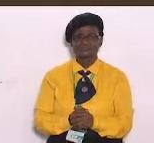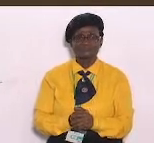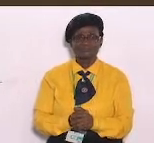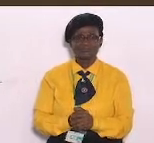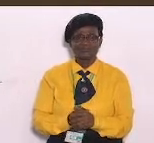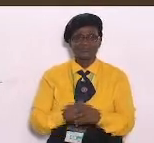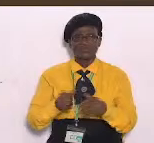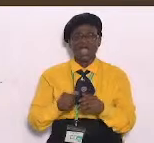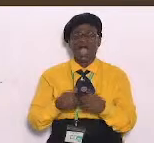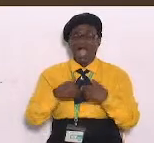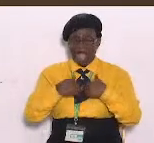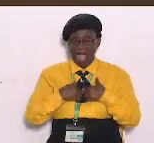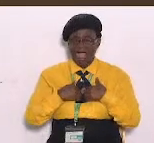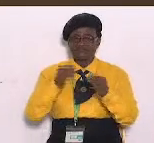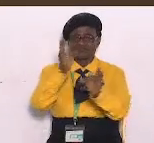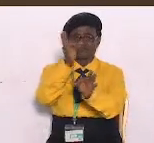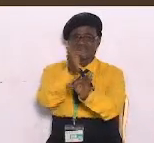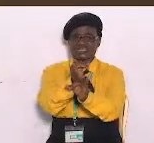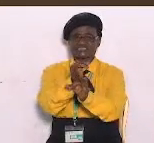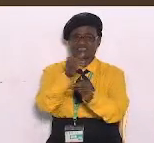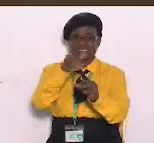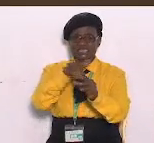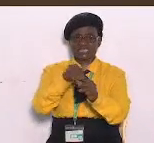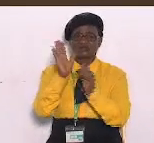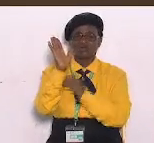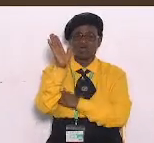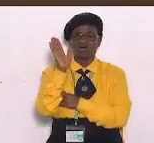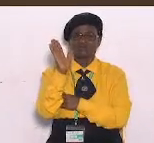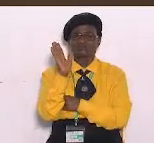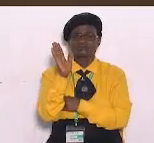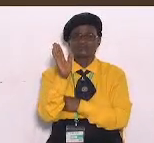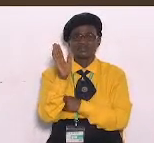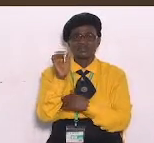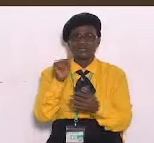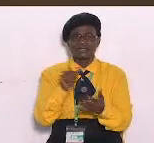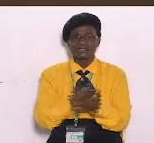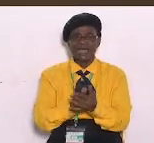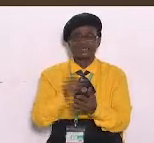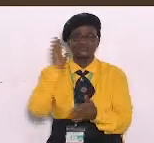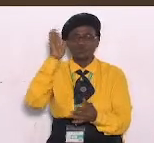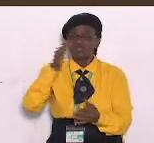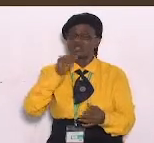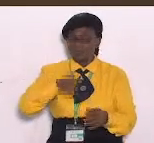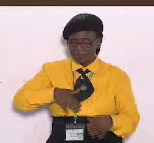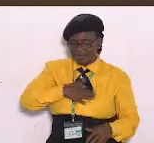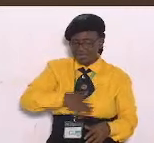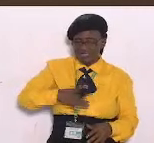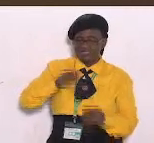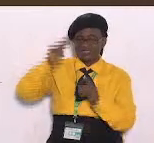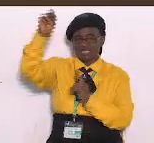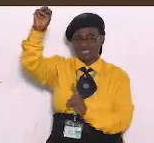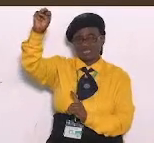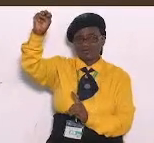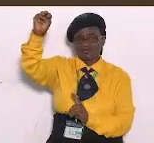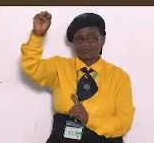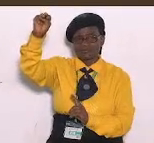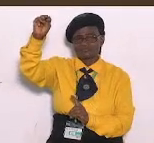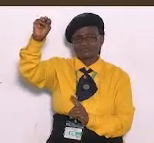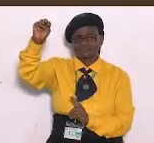amen et la foi en Dieu cela va le